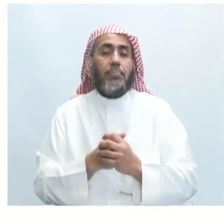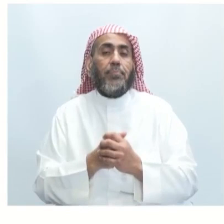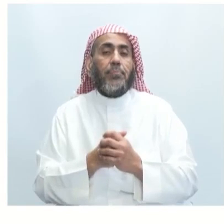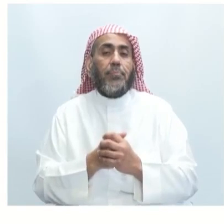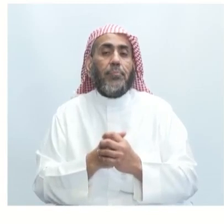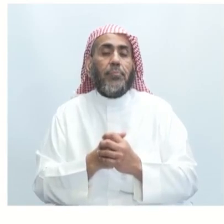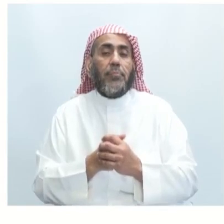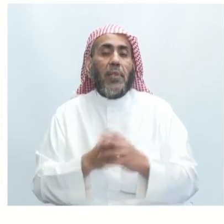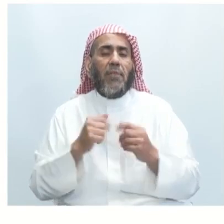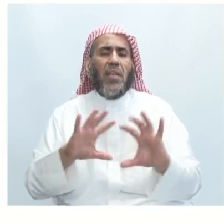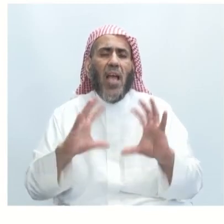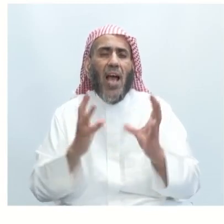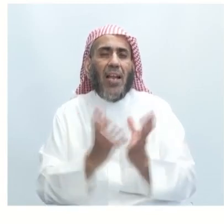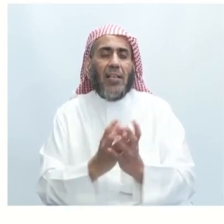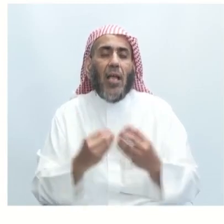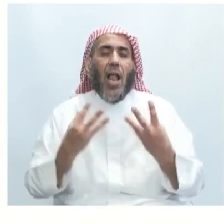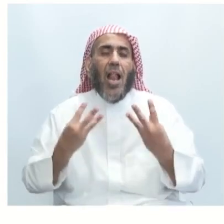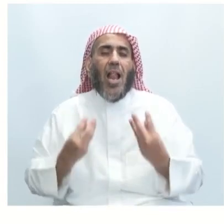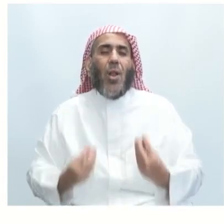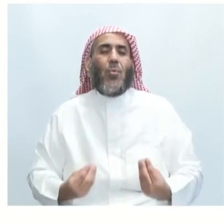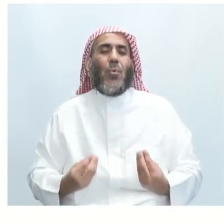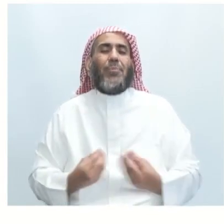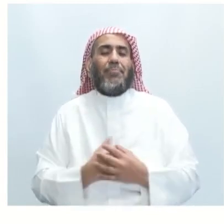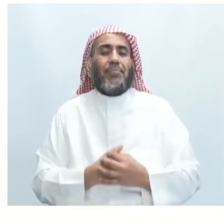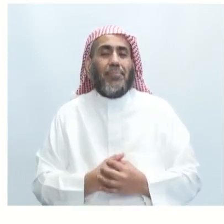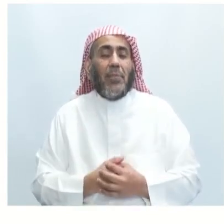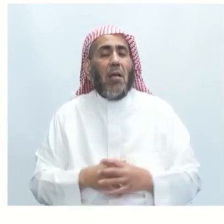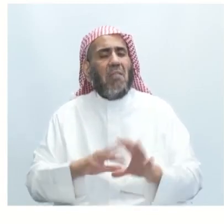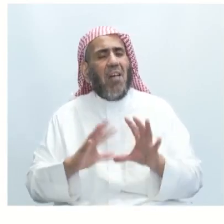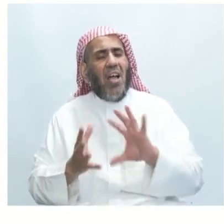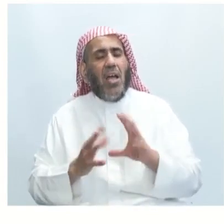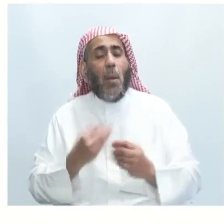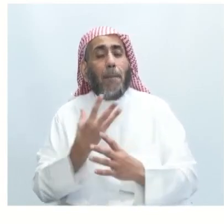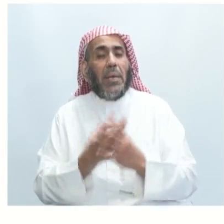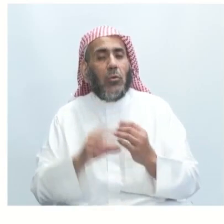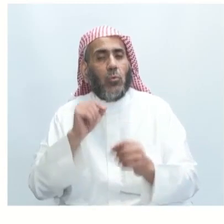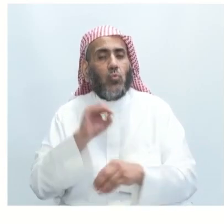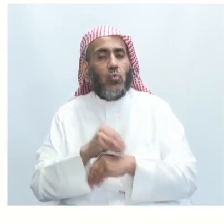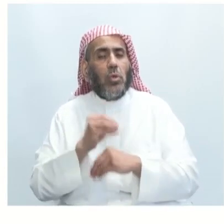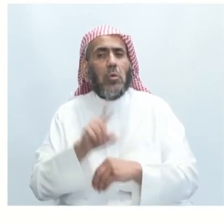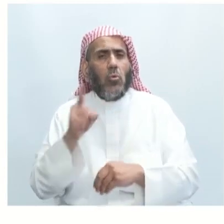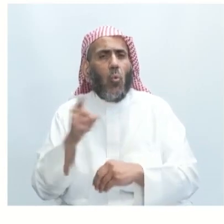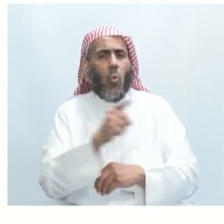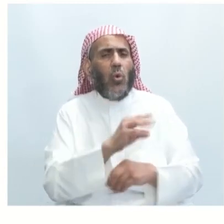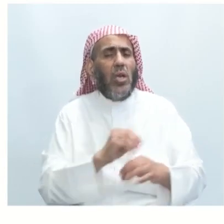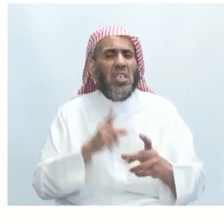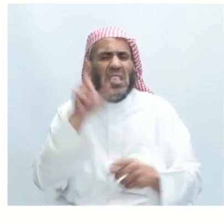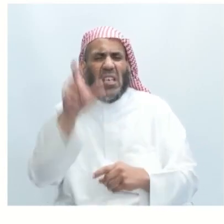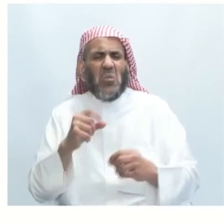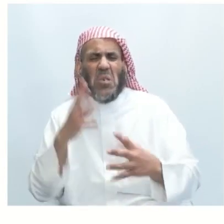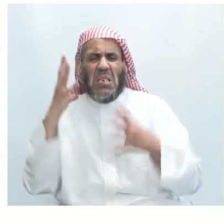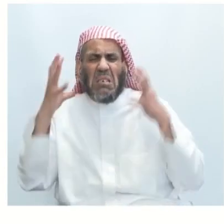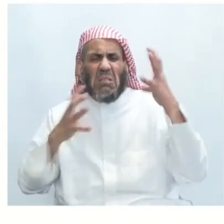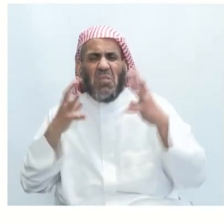الطلاب في حاله الهدوء في حاله الهدوء فاحيانا ابنائي وبناتي الطلاب تجد ان الشخص المنفعل